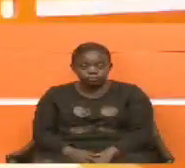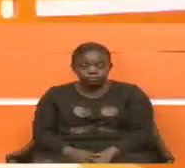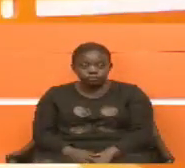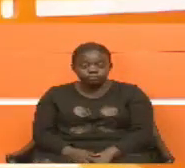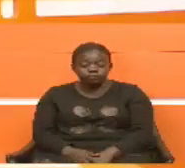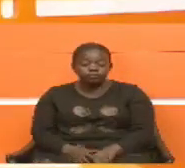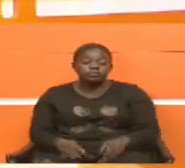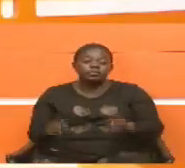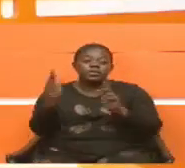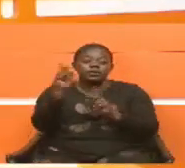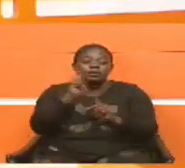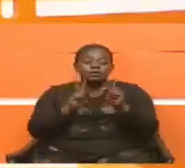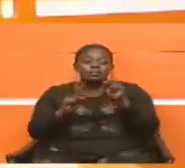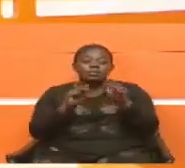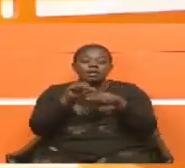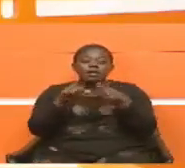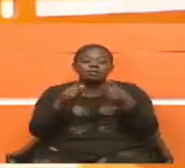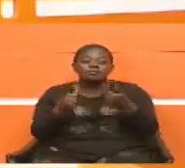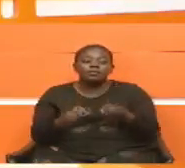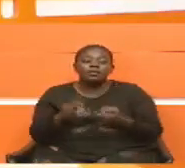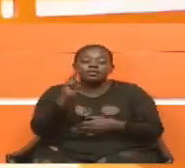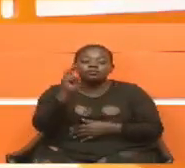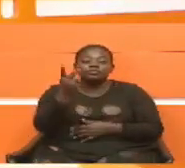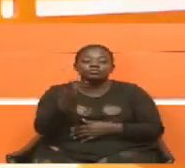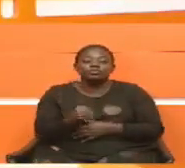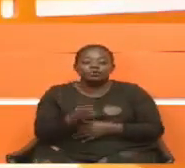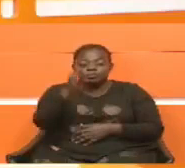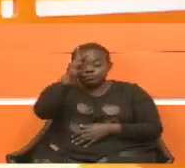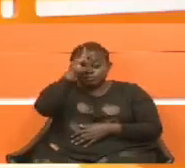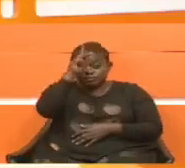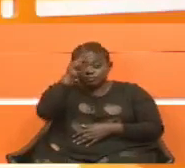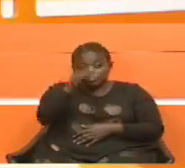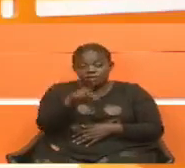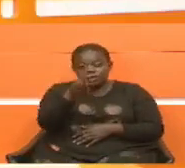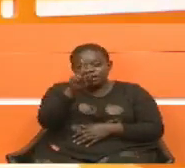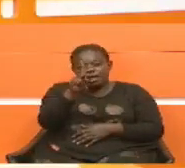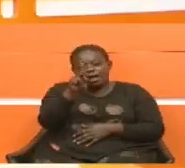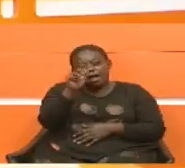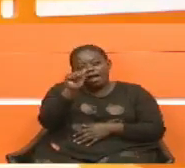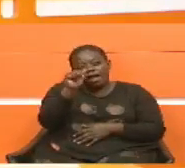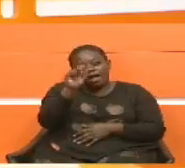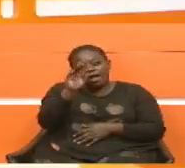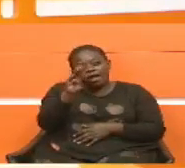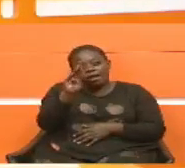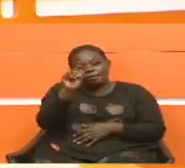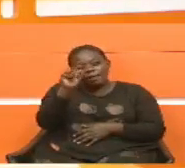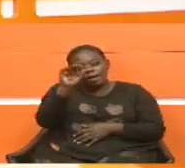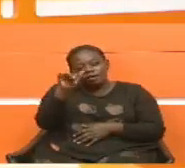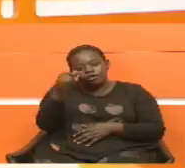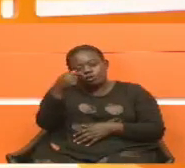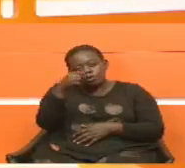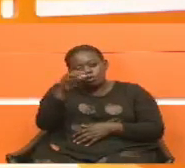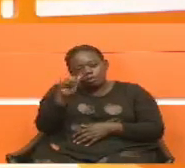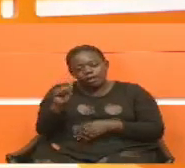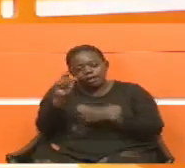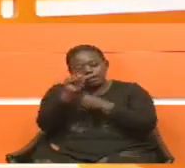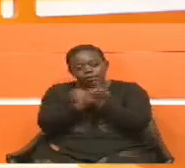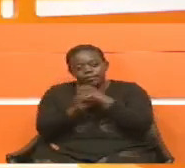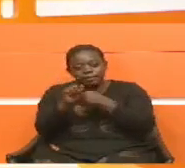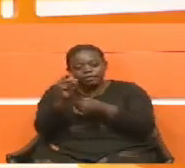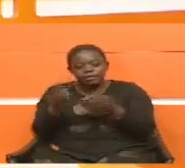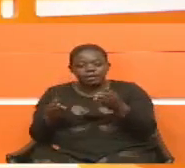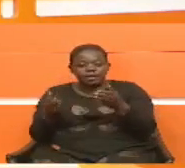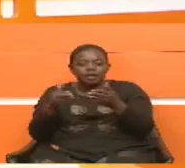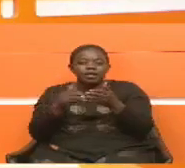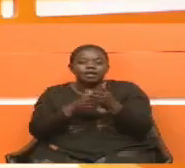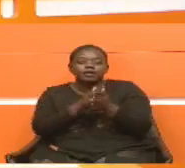Waliwo abatuuze abasoba mu 1200 ku kyalo Kabayongo mu ggombolola y'e Nakitoma mu disitulikiti y'e